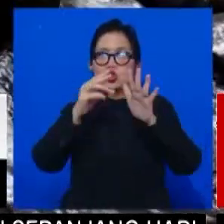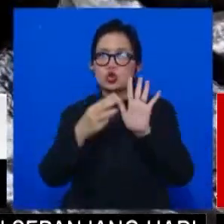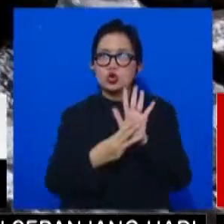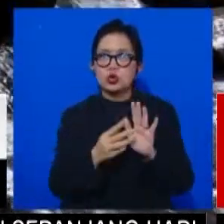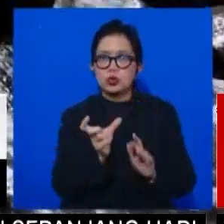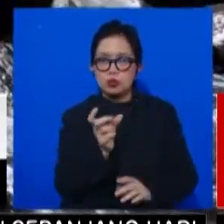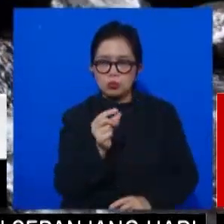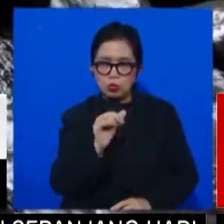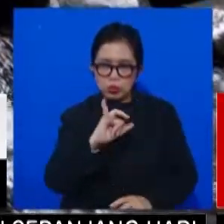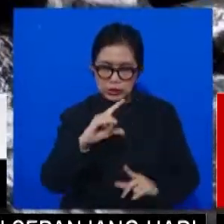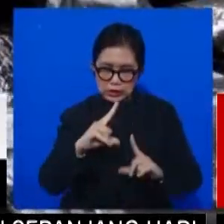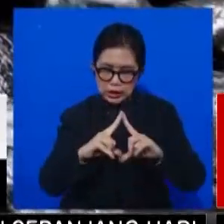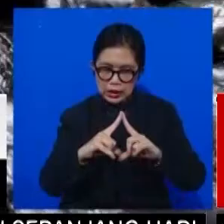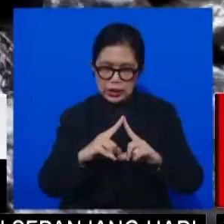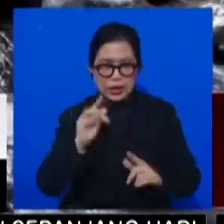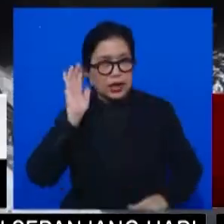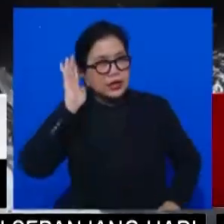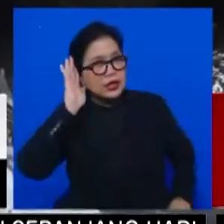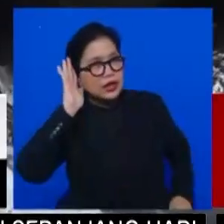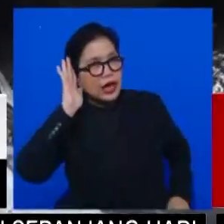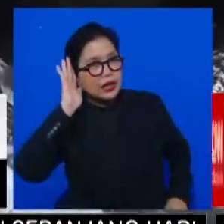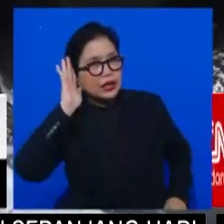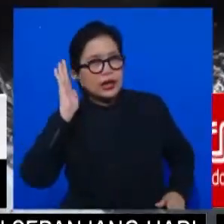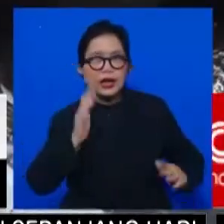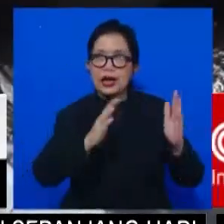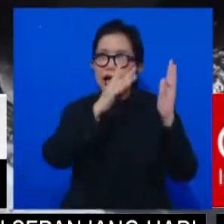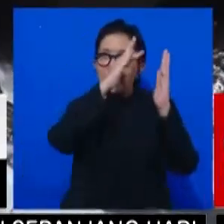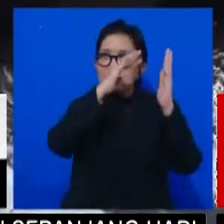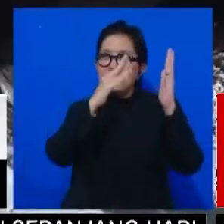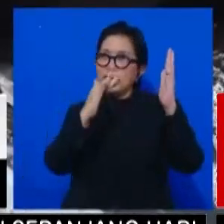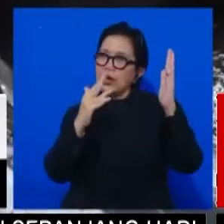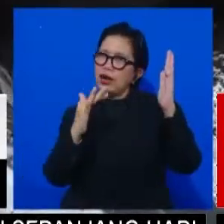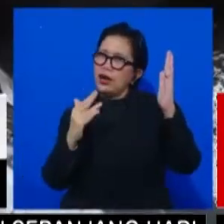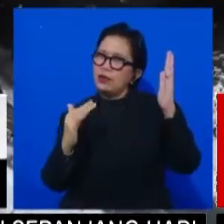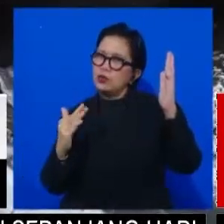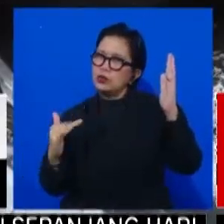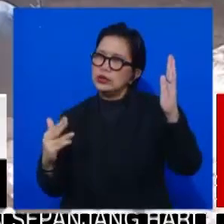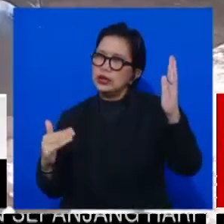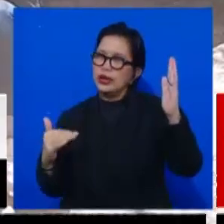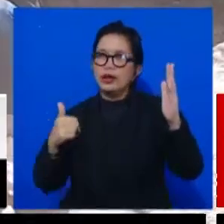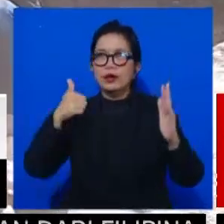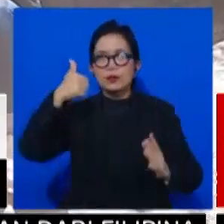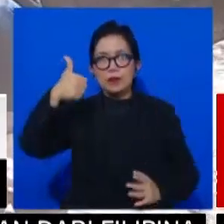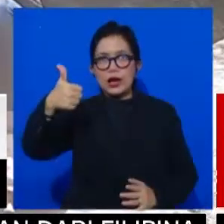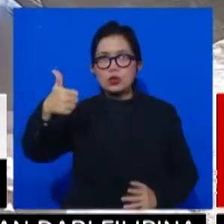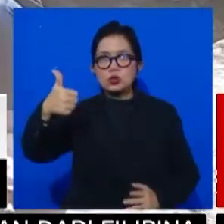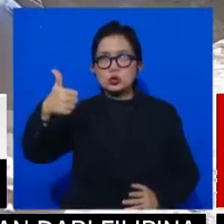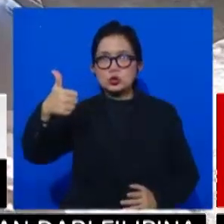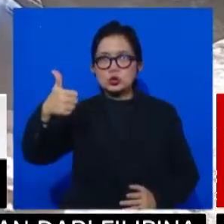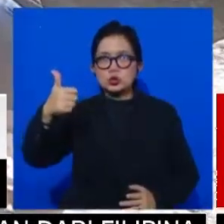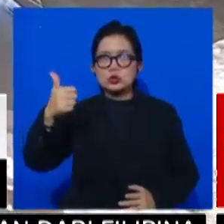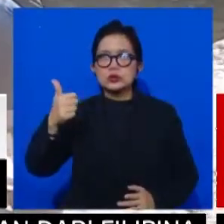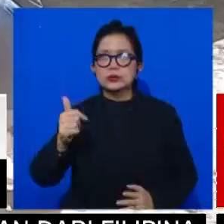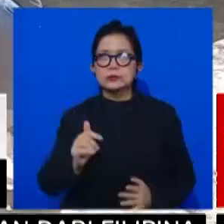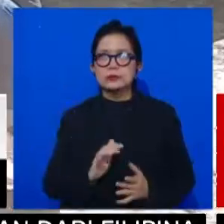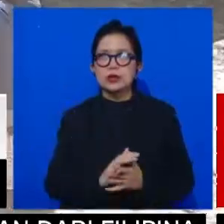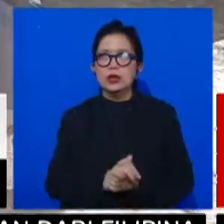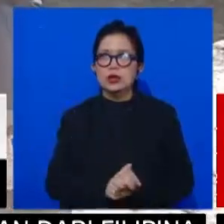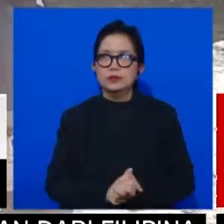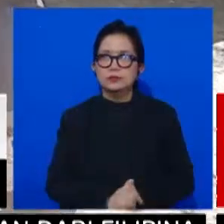celah bebatuan diiringi suara gemericik, membuat sejumlah wisatawan betah berlama-lama berada di Air Terjun Montel ini.